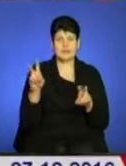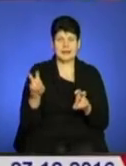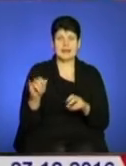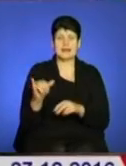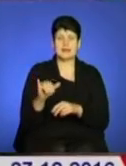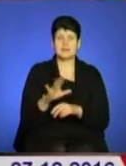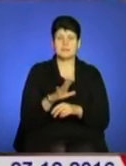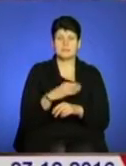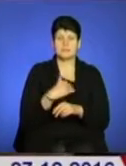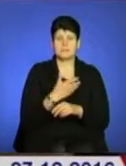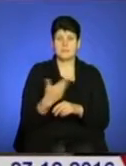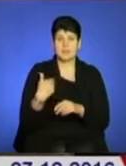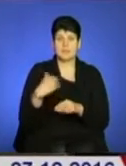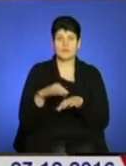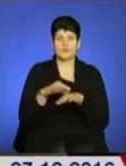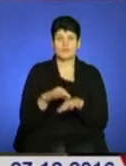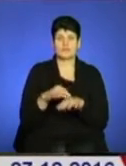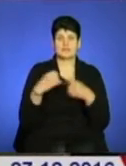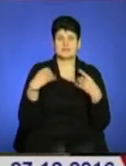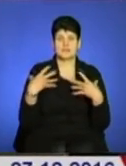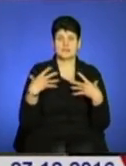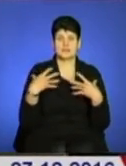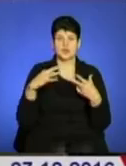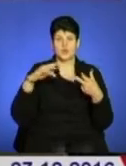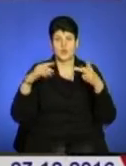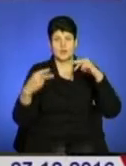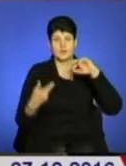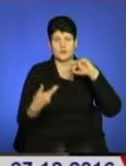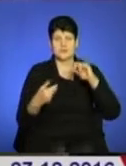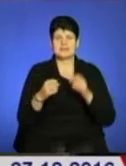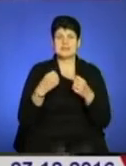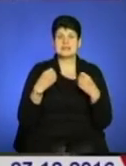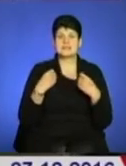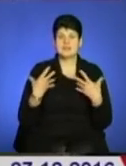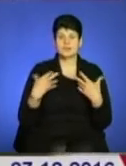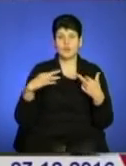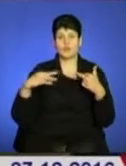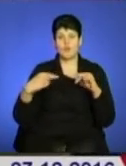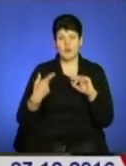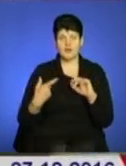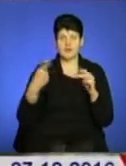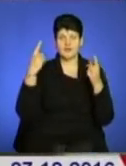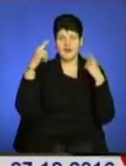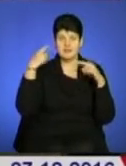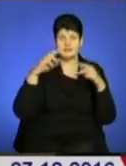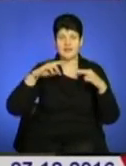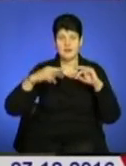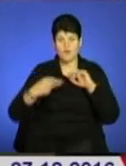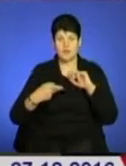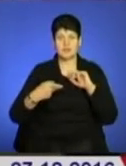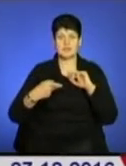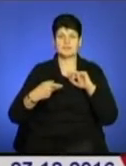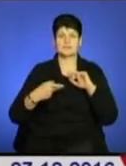Ми проводили свято до гори Дригом. Це було свято навпаки. В нас є казка навпаки. Ми з різних сторін підходили до